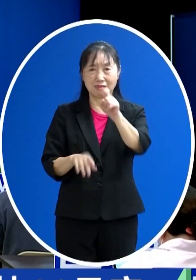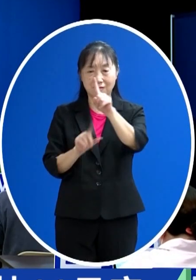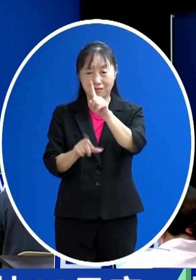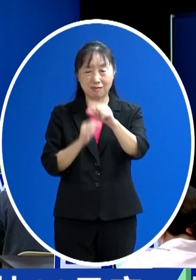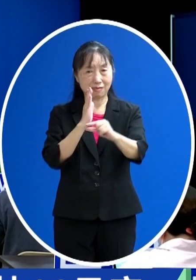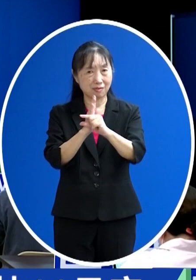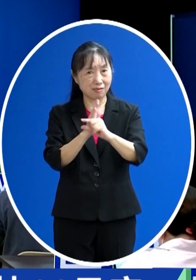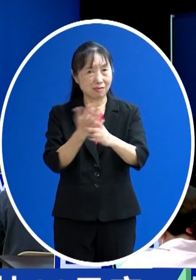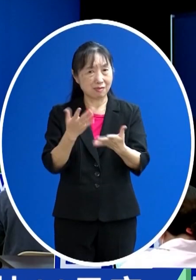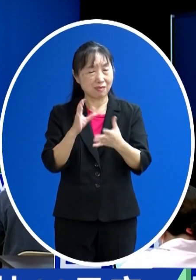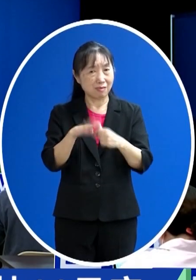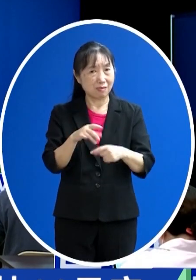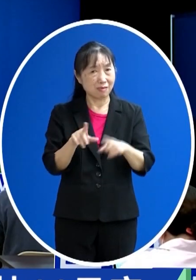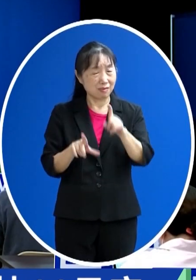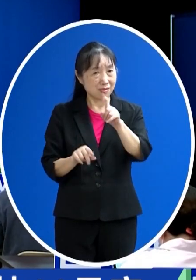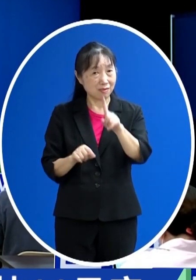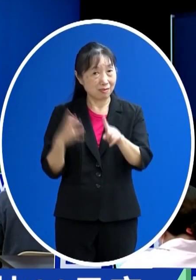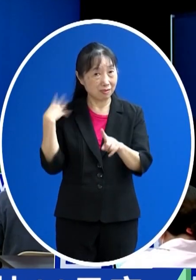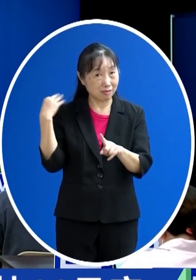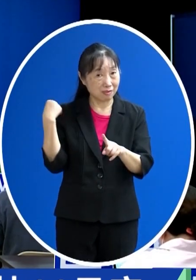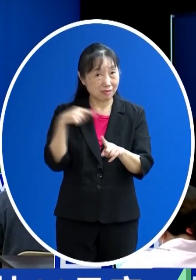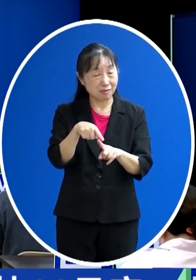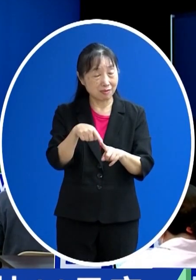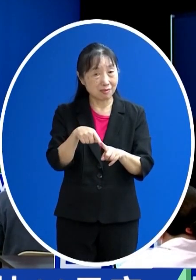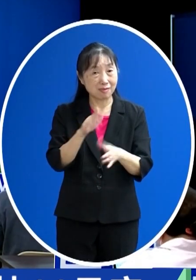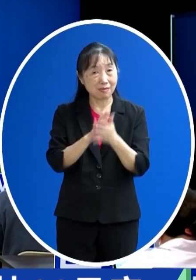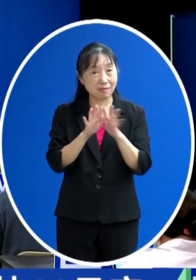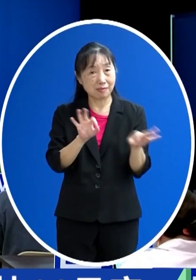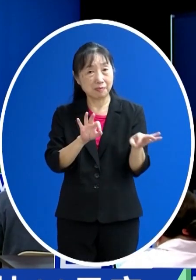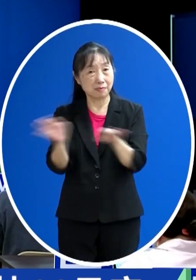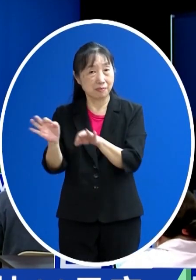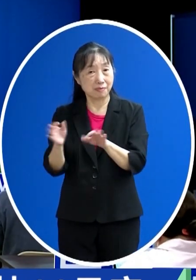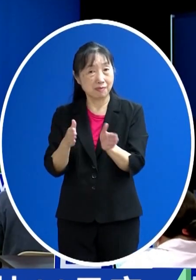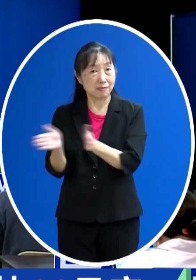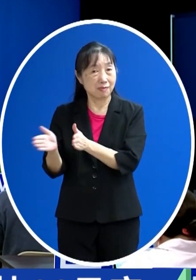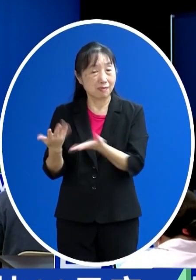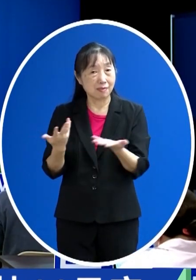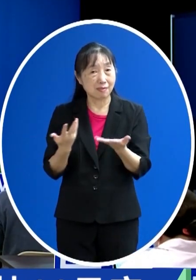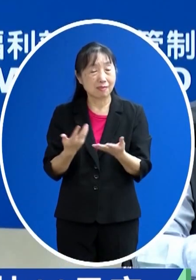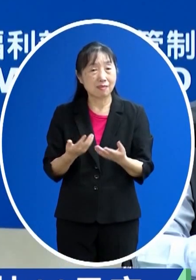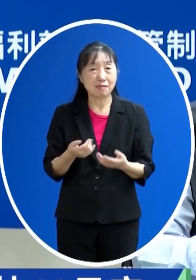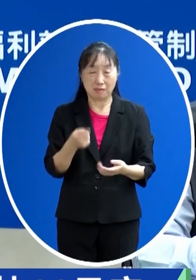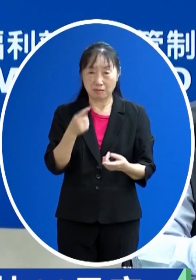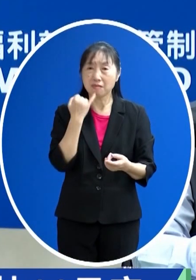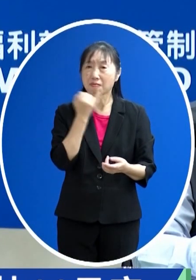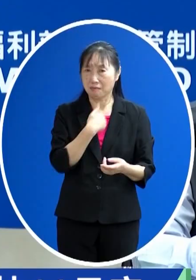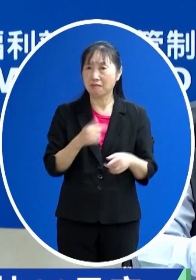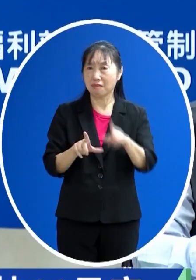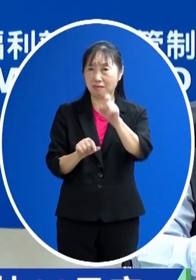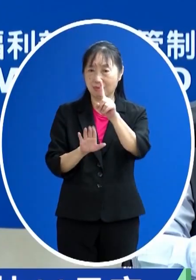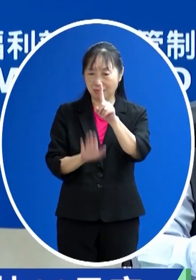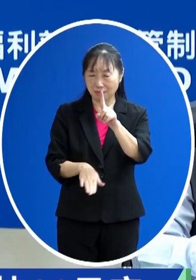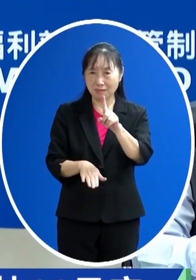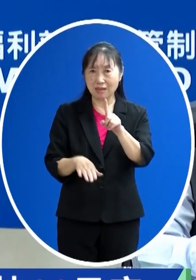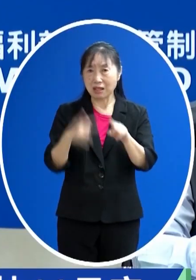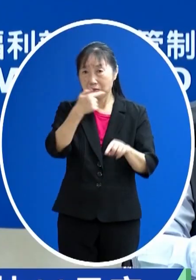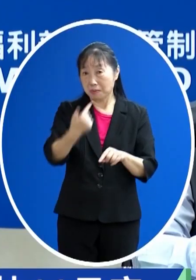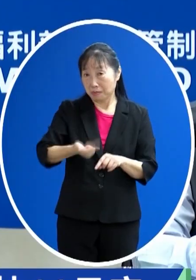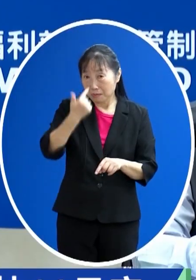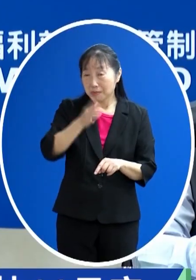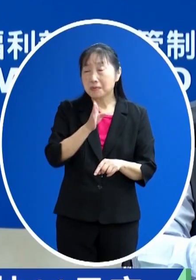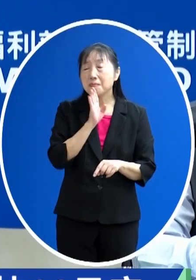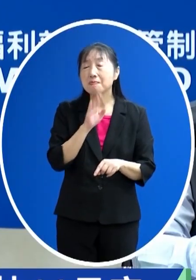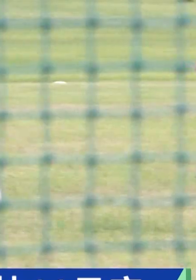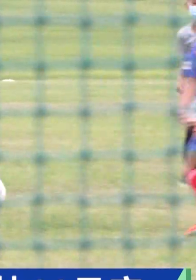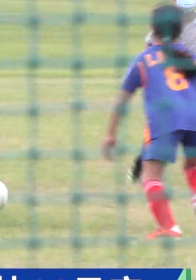目前推估有可能在11月还是会照常实施吗？还是说会延后呢？ 我想最快应该是11月底吧，哈，最快